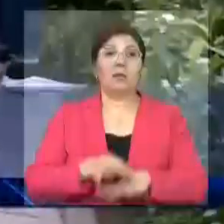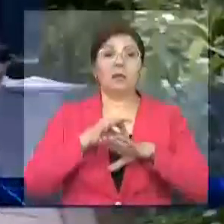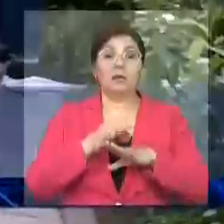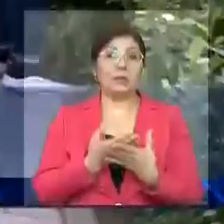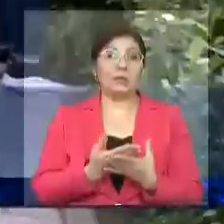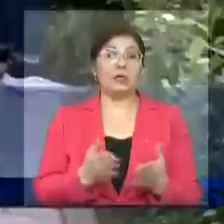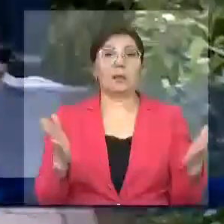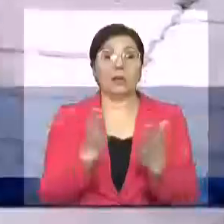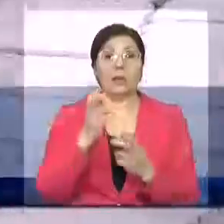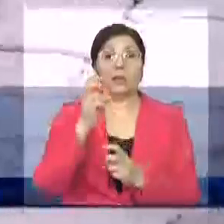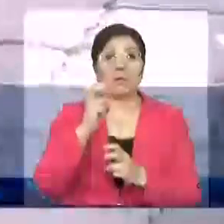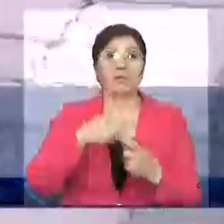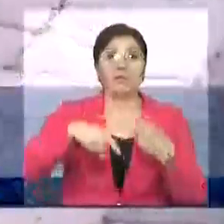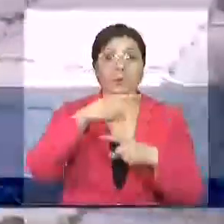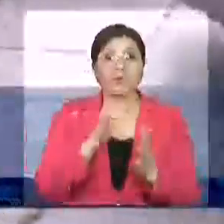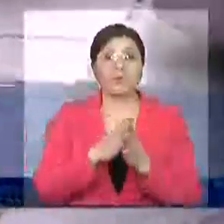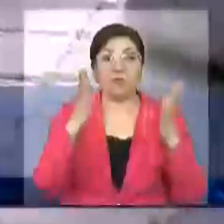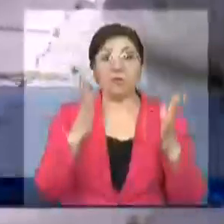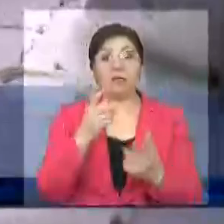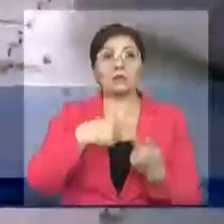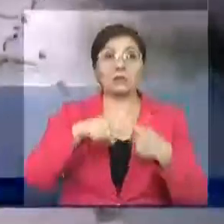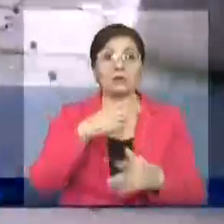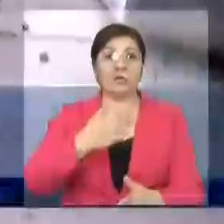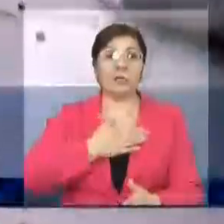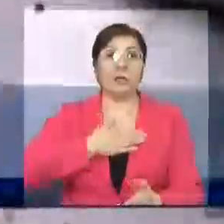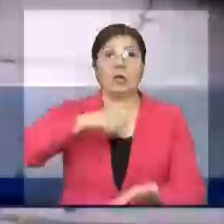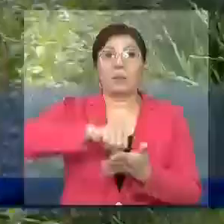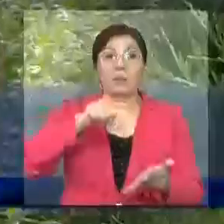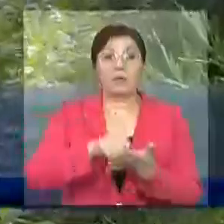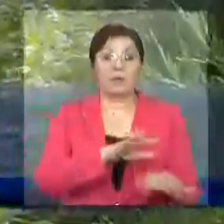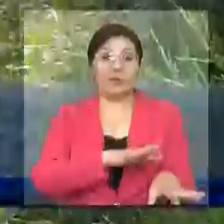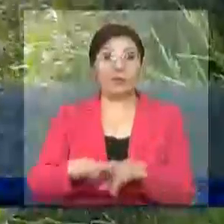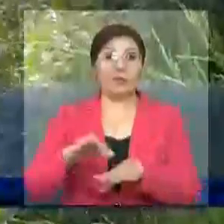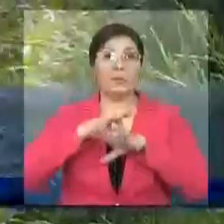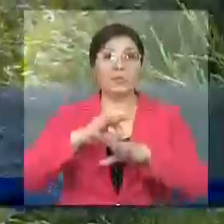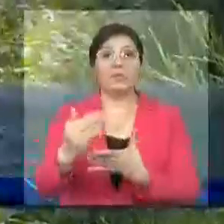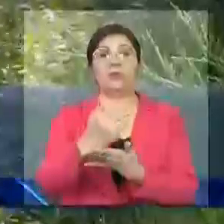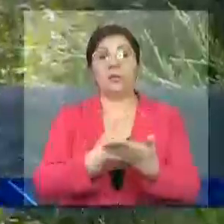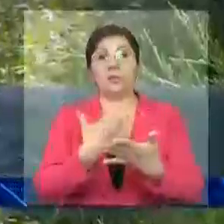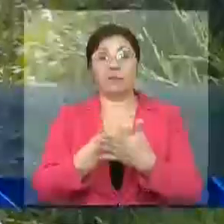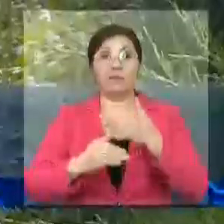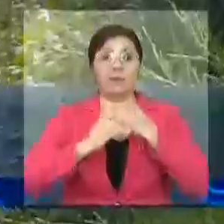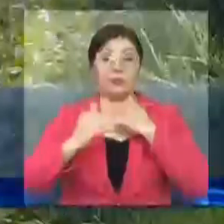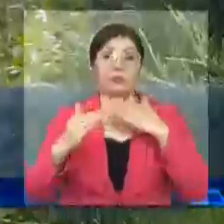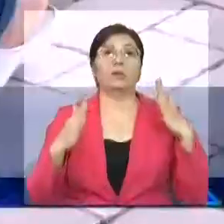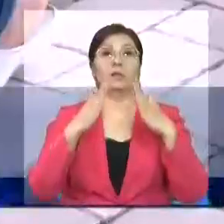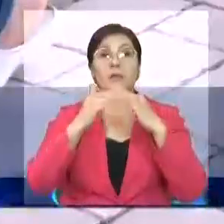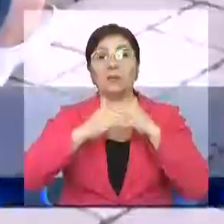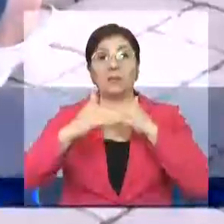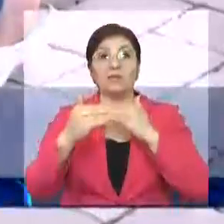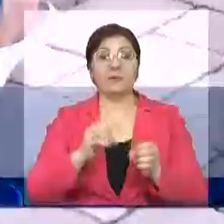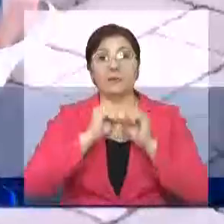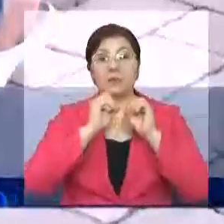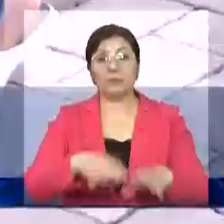Организации малого и среднего бизнеса, а также крупного предпринимательства приняли активное участие в эко-акции. Они провели уборку своих территорий и дворов. Так, на очистку от мусора